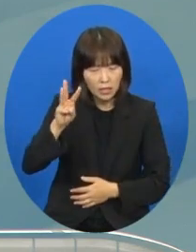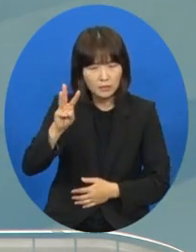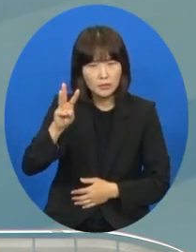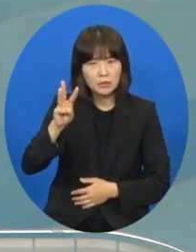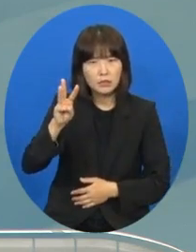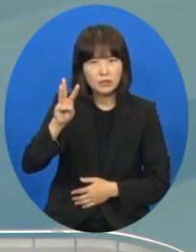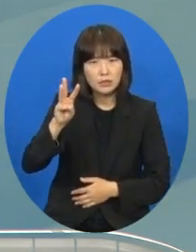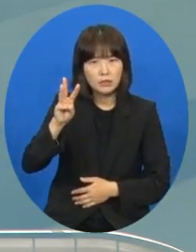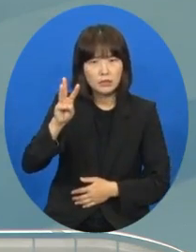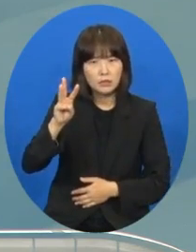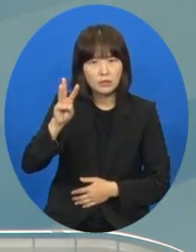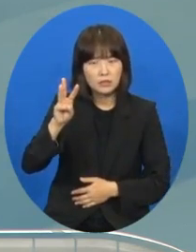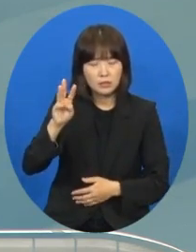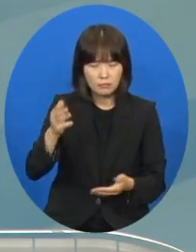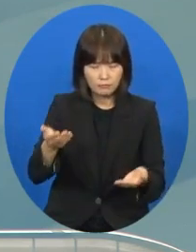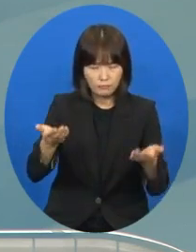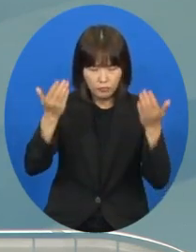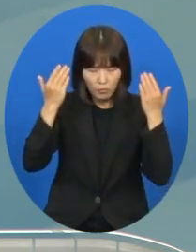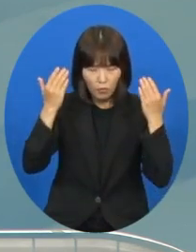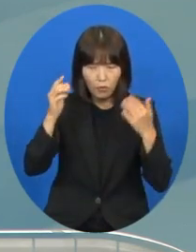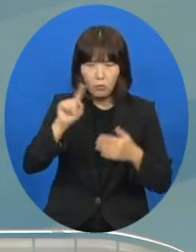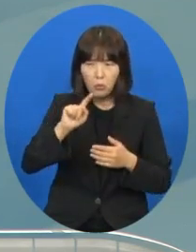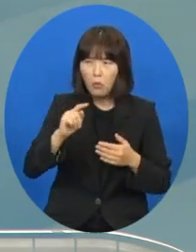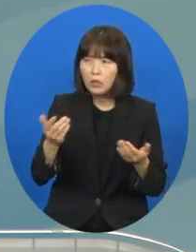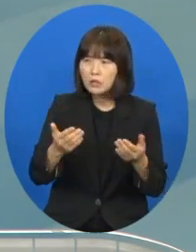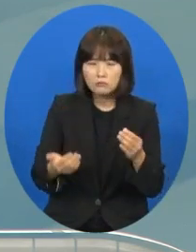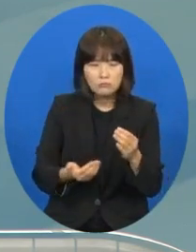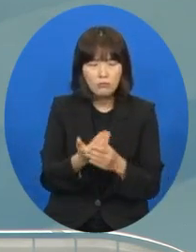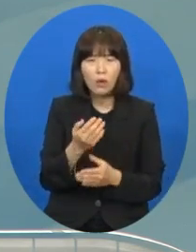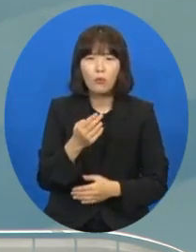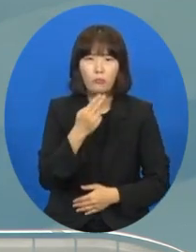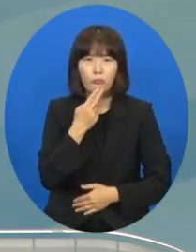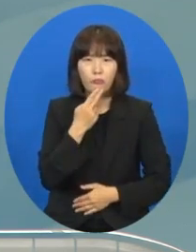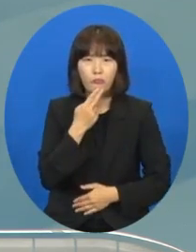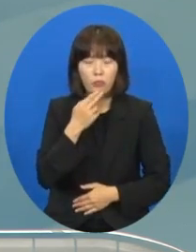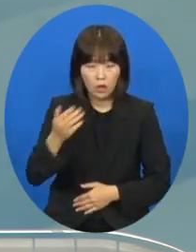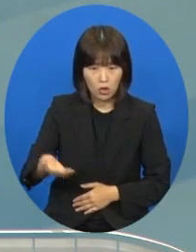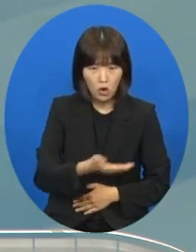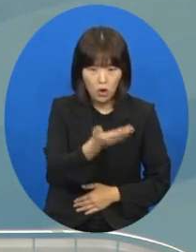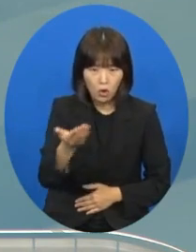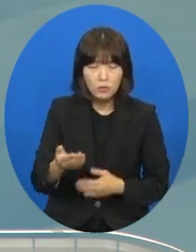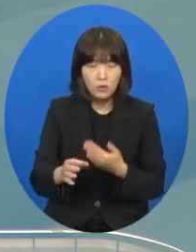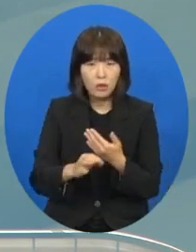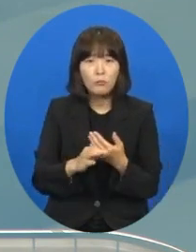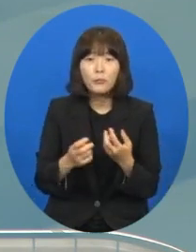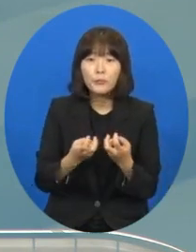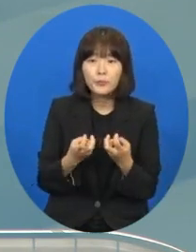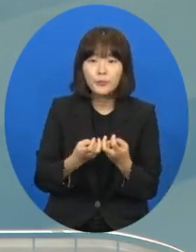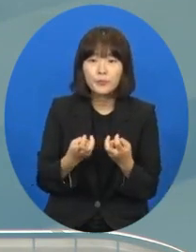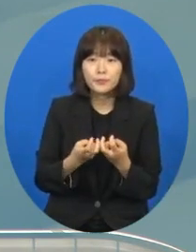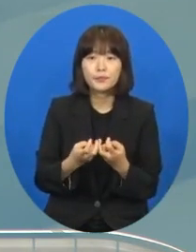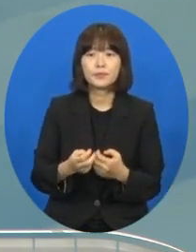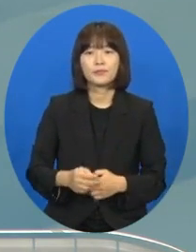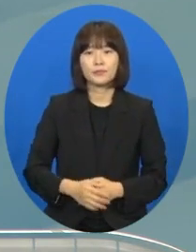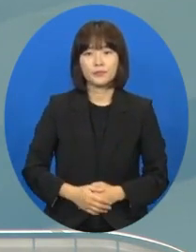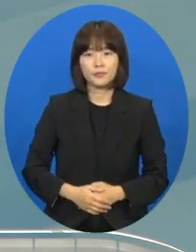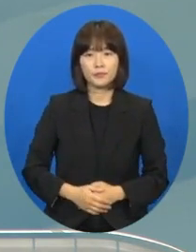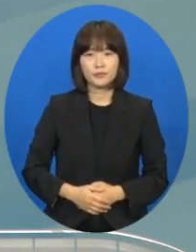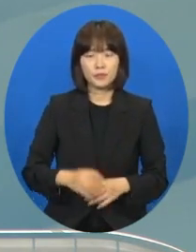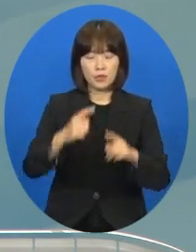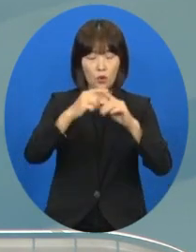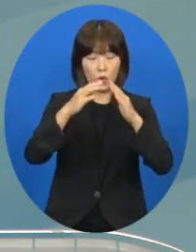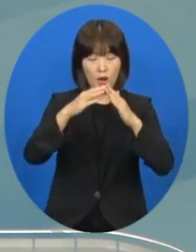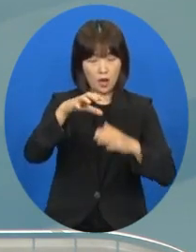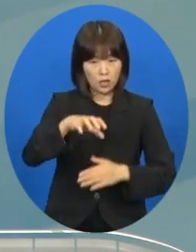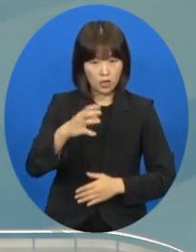지났어요. 아무 일이 일어나지 않아요. 여러분 같으면 어떻게 하시겠어요? 교회에서 여러분